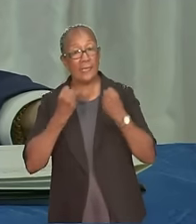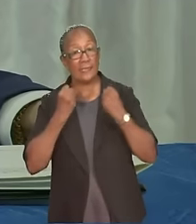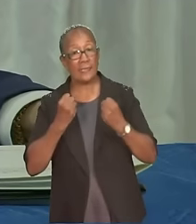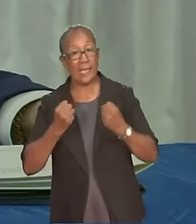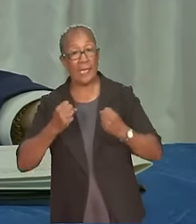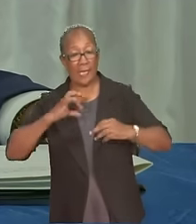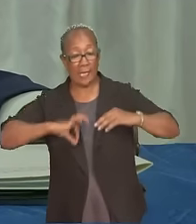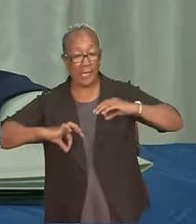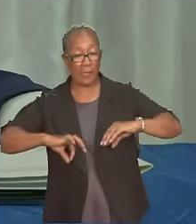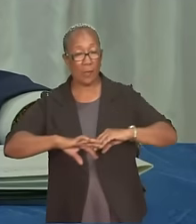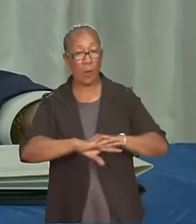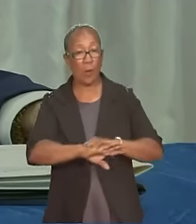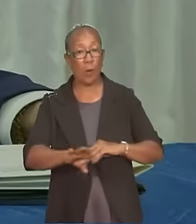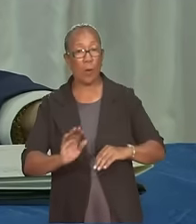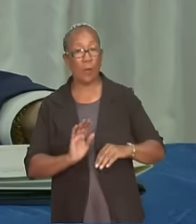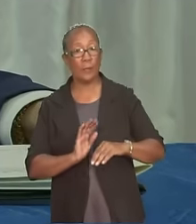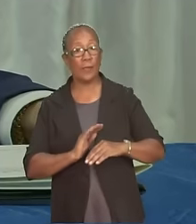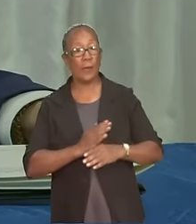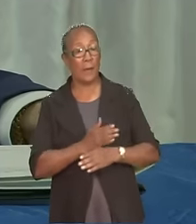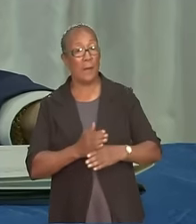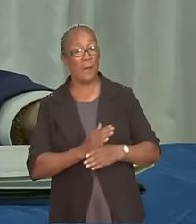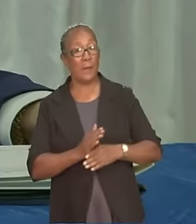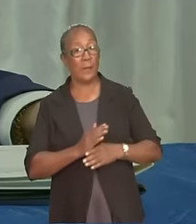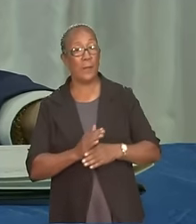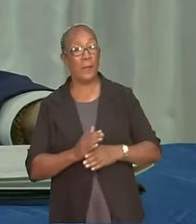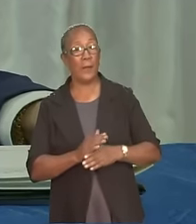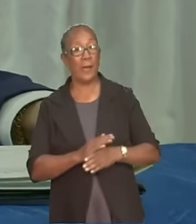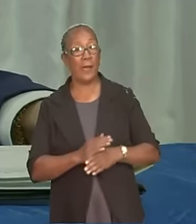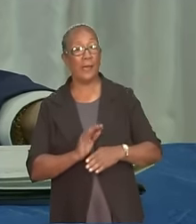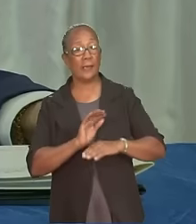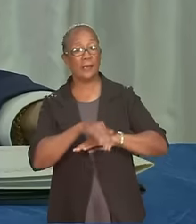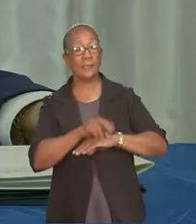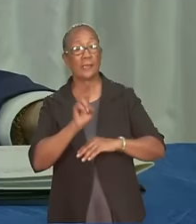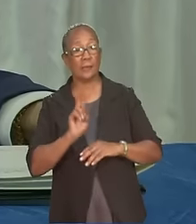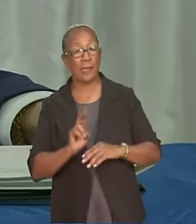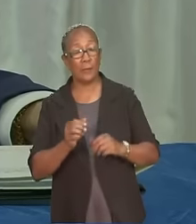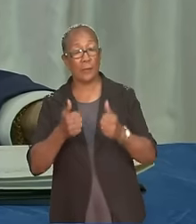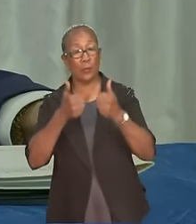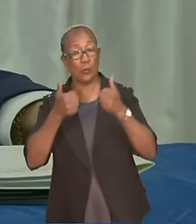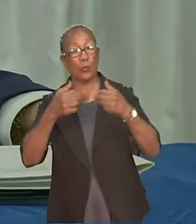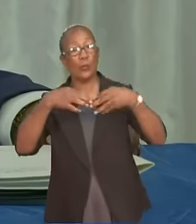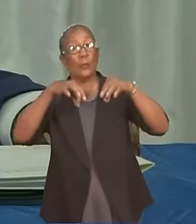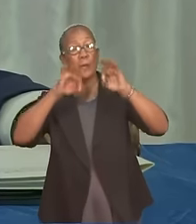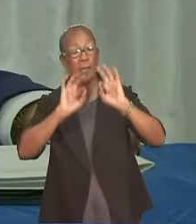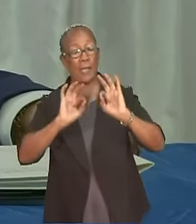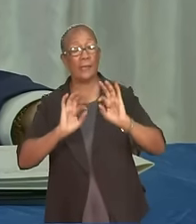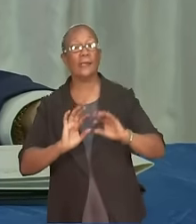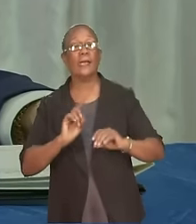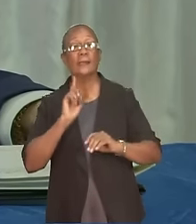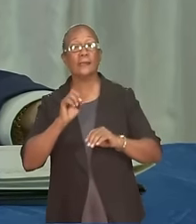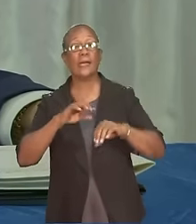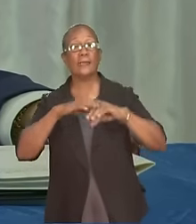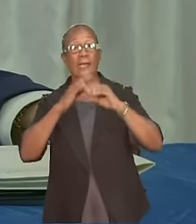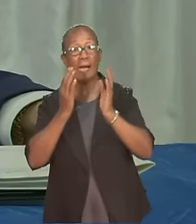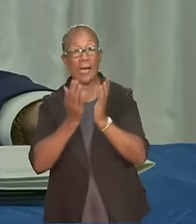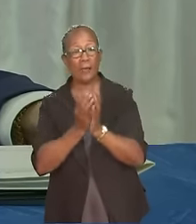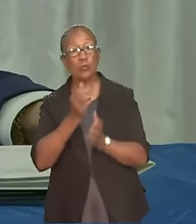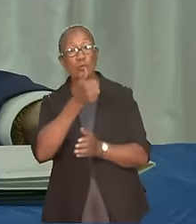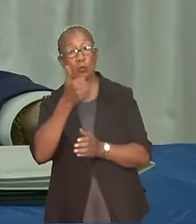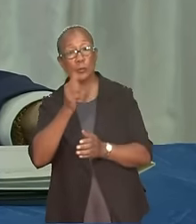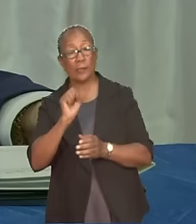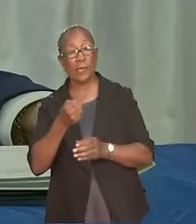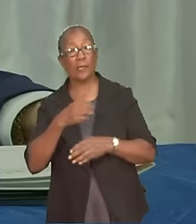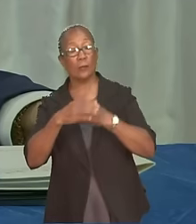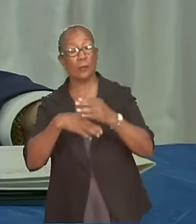op de parastatale, met serieuze mensen, met een strak beleid, dat heel wat zaken ook voorkomen kunnen worden. En